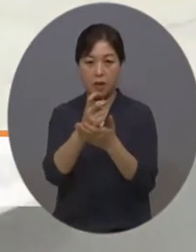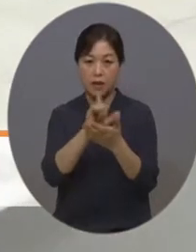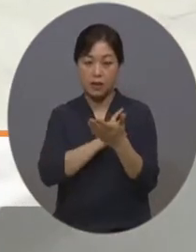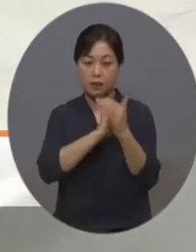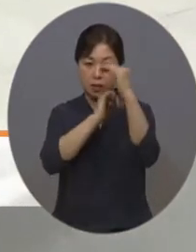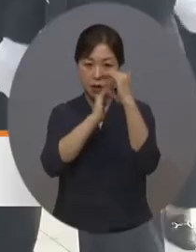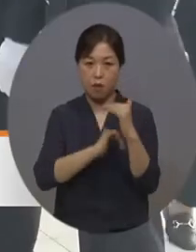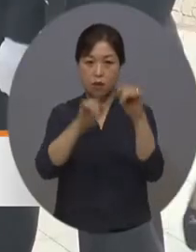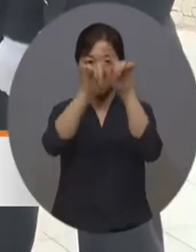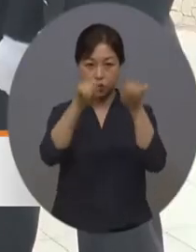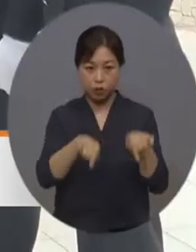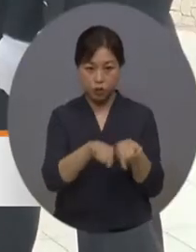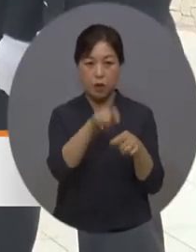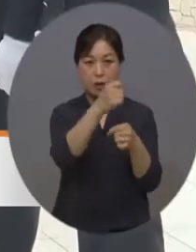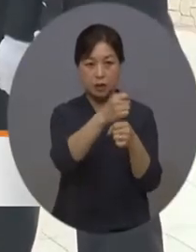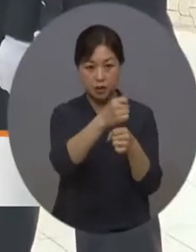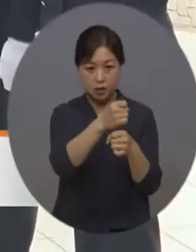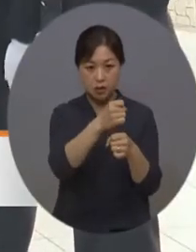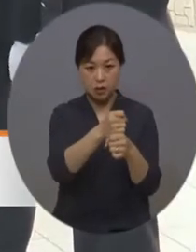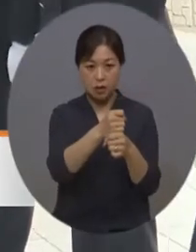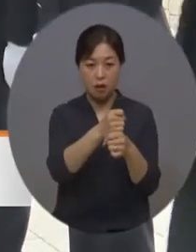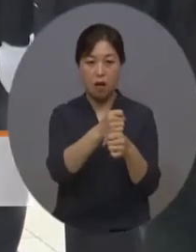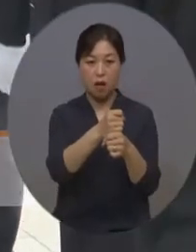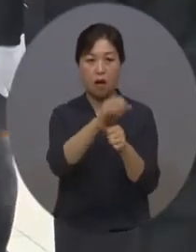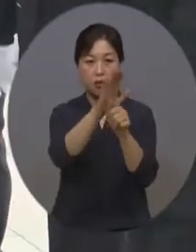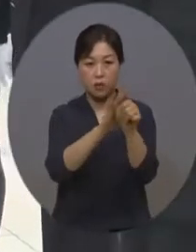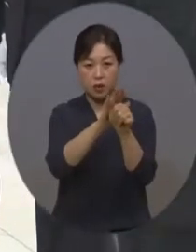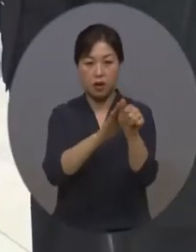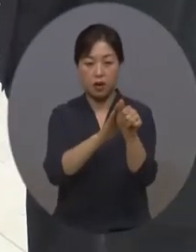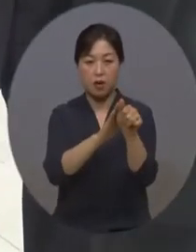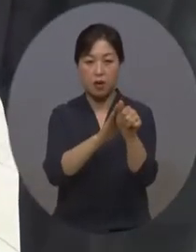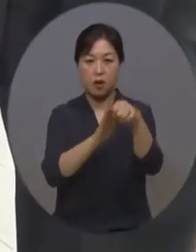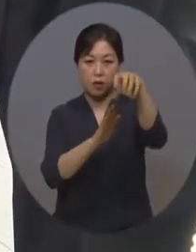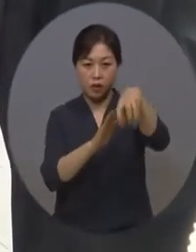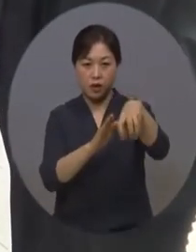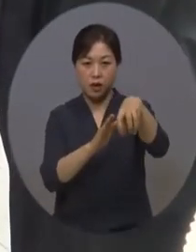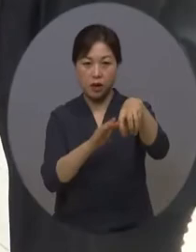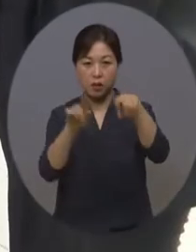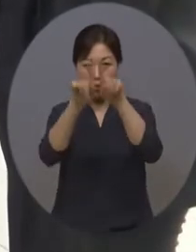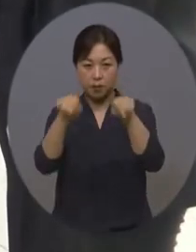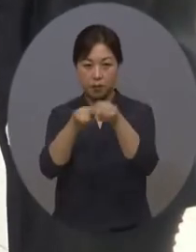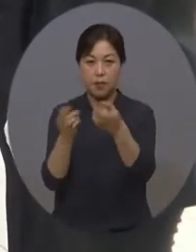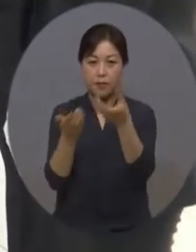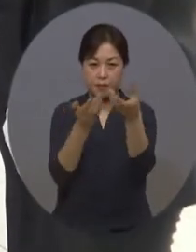족자로 제작해 직접 위령비재단에 헌물하며 희생자의 넋을 달랬습니다.